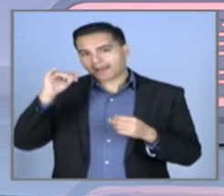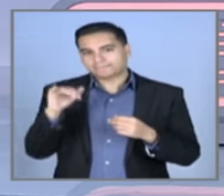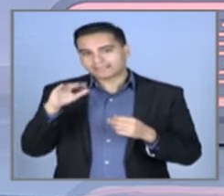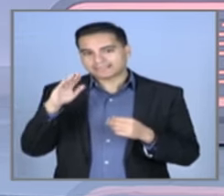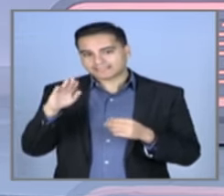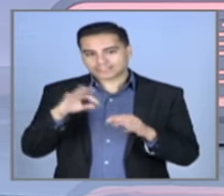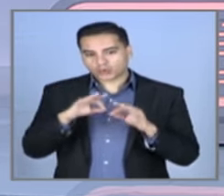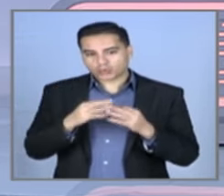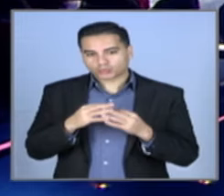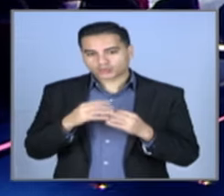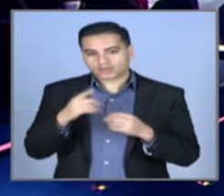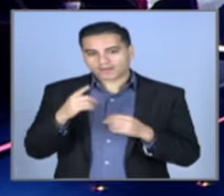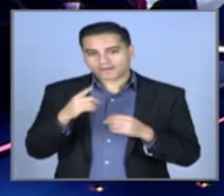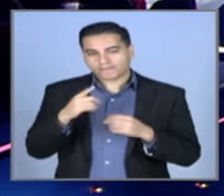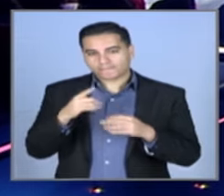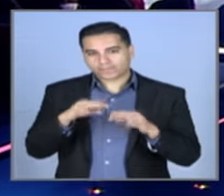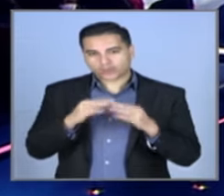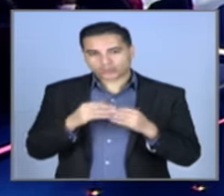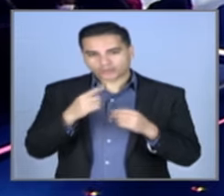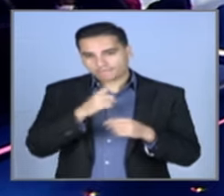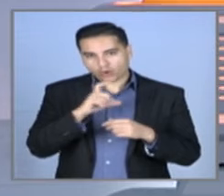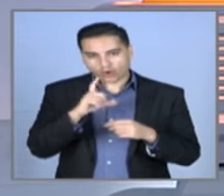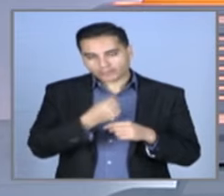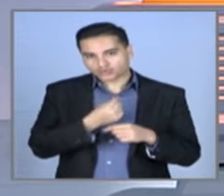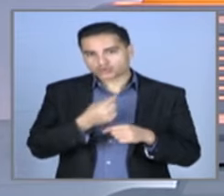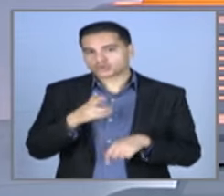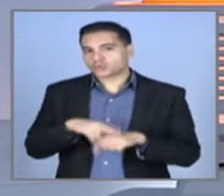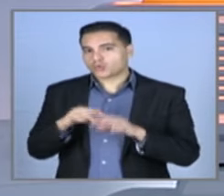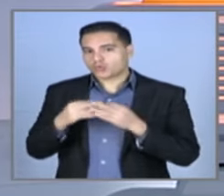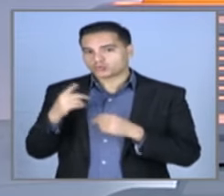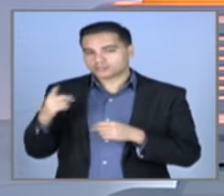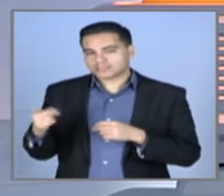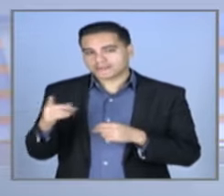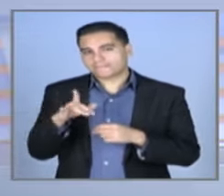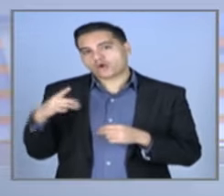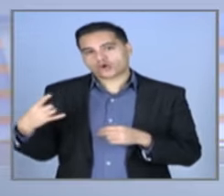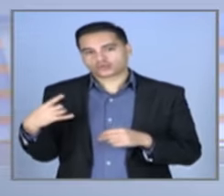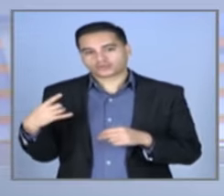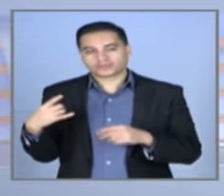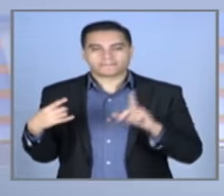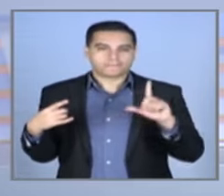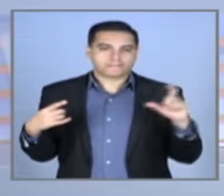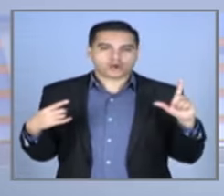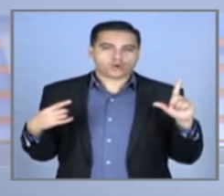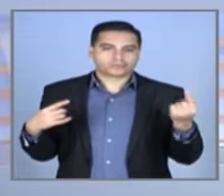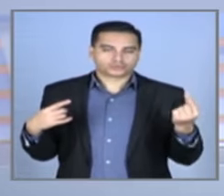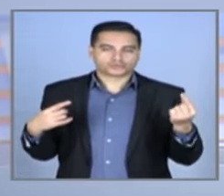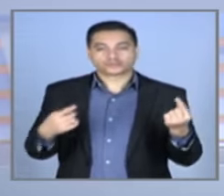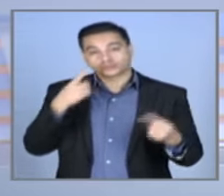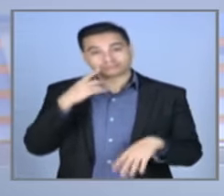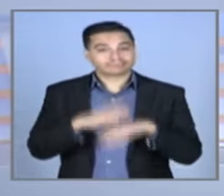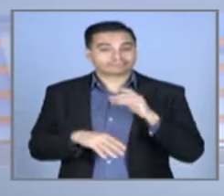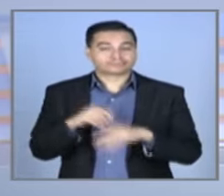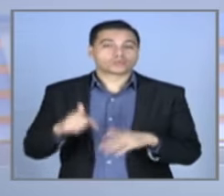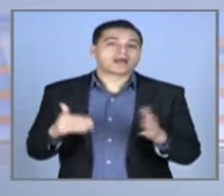القاهرة 115، عائلة جاد الوراق الجيزة 110. ودلوقتي مع آخر فقرة واللي هتحدد